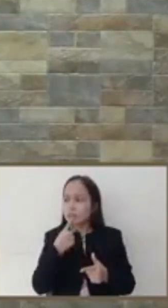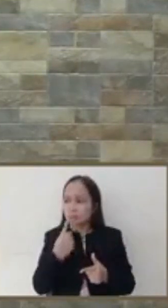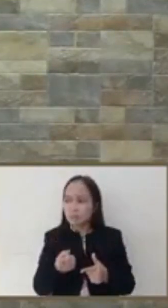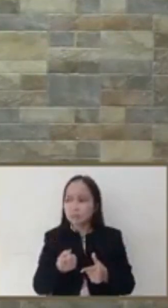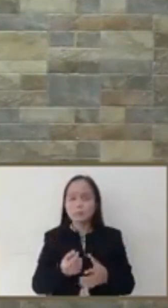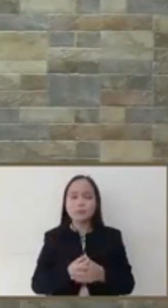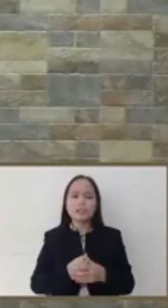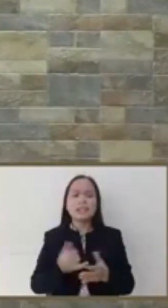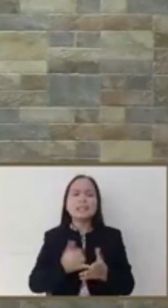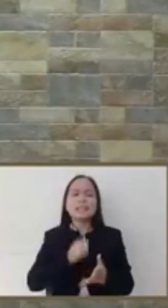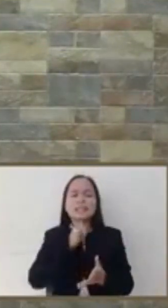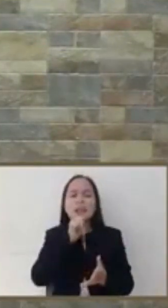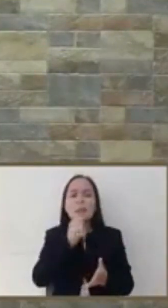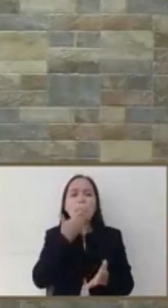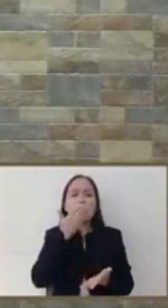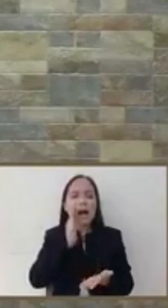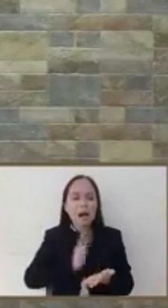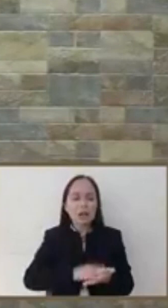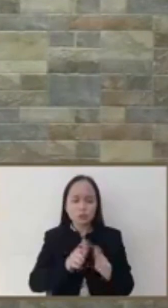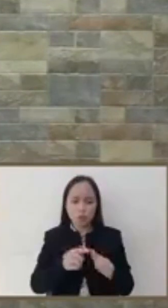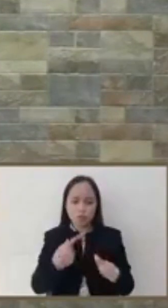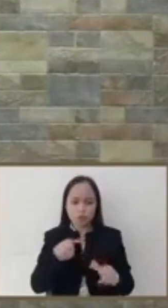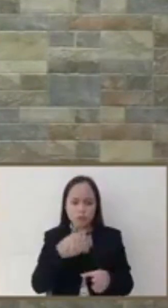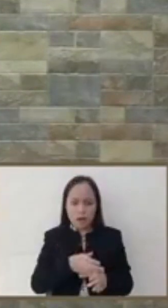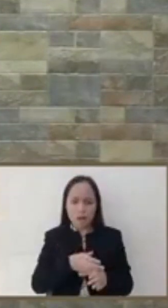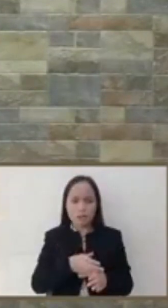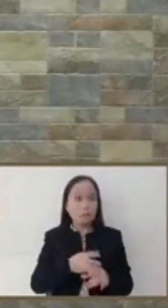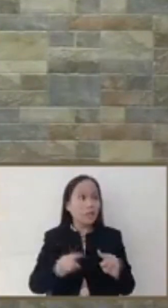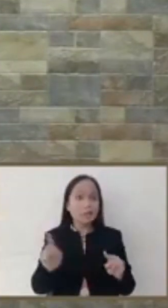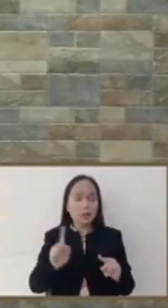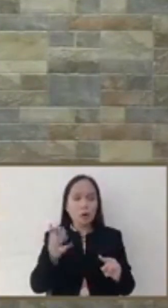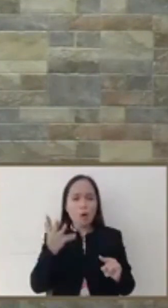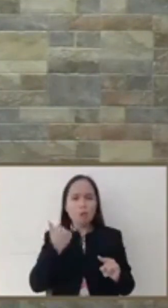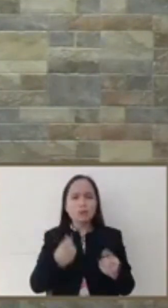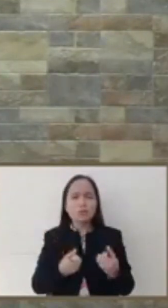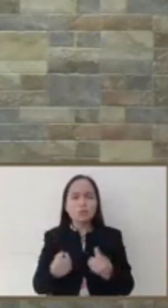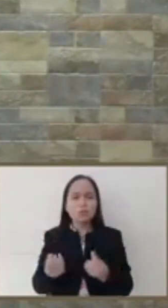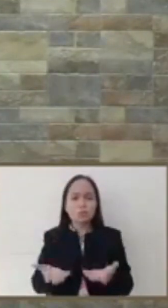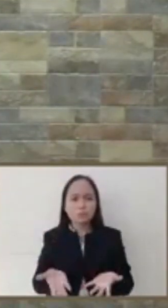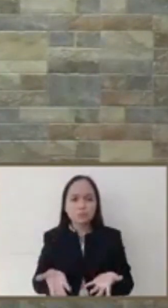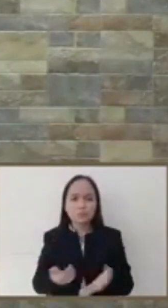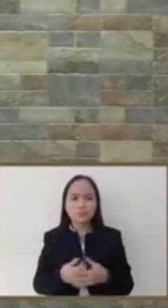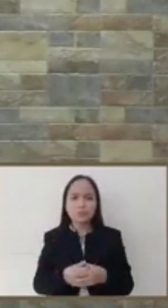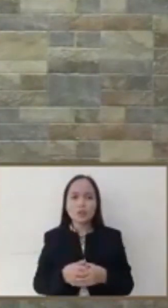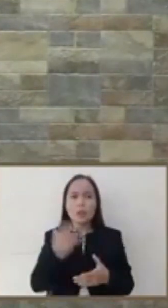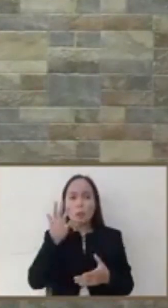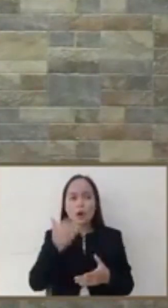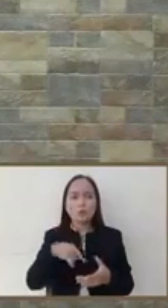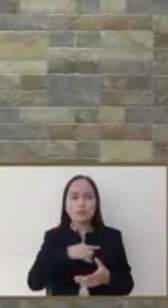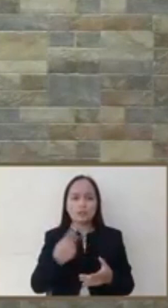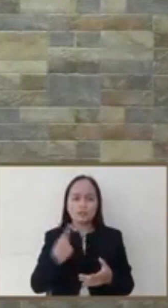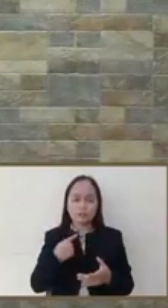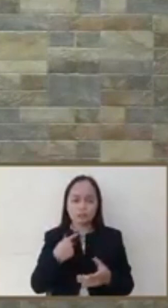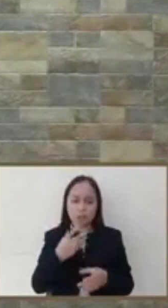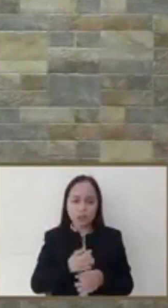po masama na magkaroon ng sakyan ng pamilya. Pero kaya natin ito ginagawa, patid, kinakailangan magkaroon ng sakyan ng ating pamilya. I